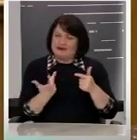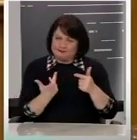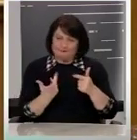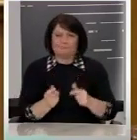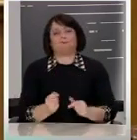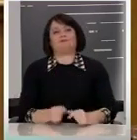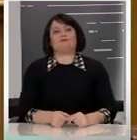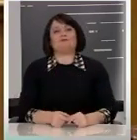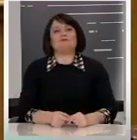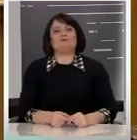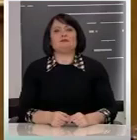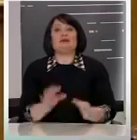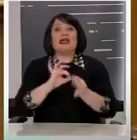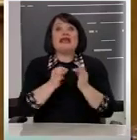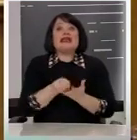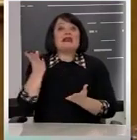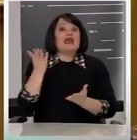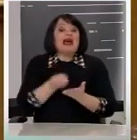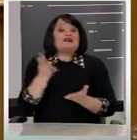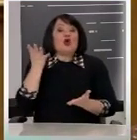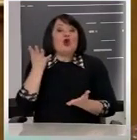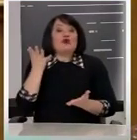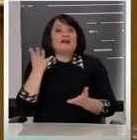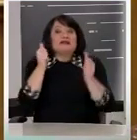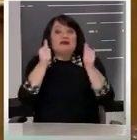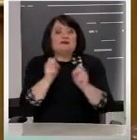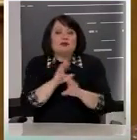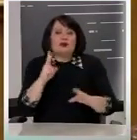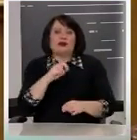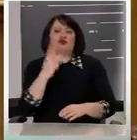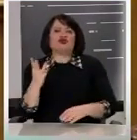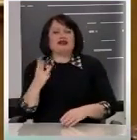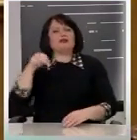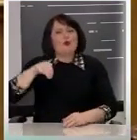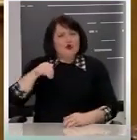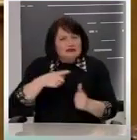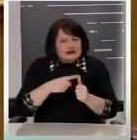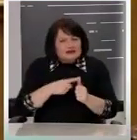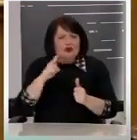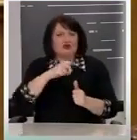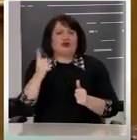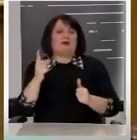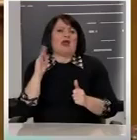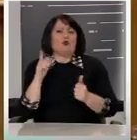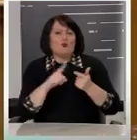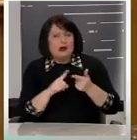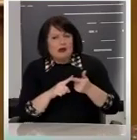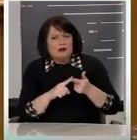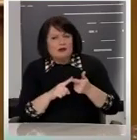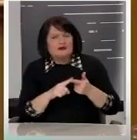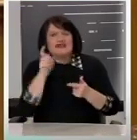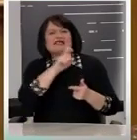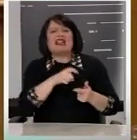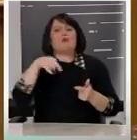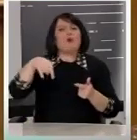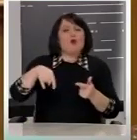οι ανακοινώσεις των οίκων αξιολόγησης, 23 Ιουνίου του Moody's, 21 Ιουλίου Standard